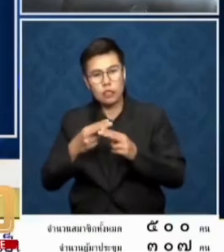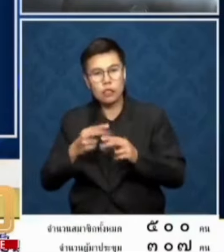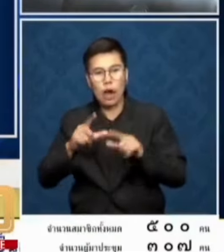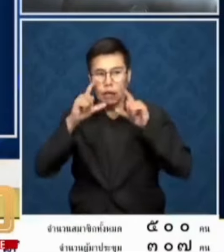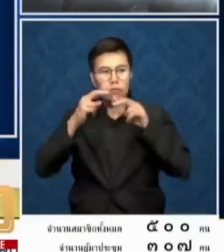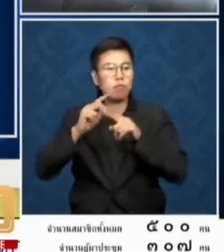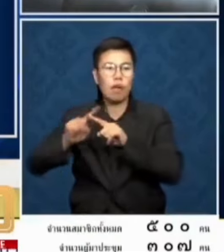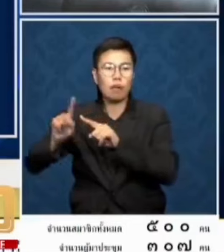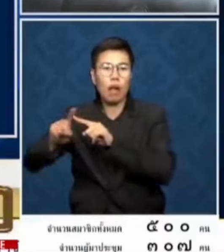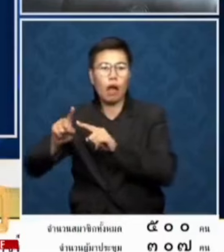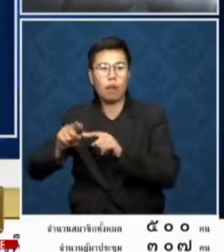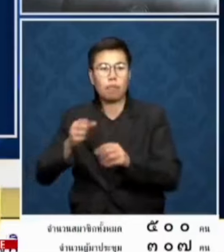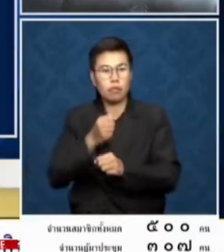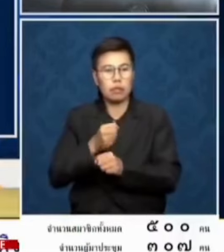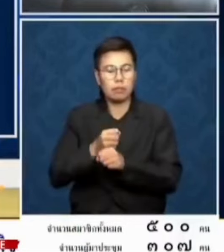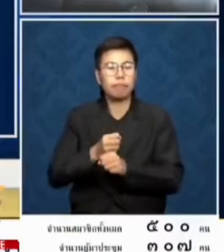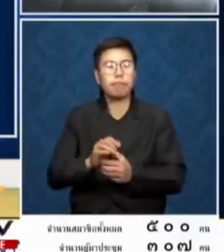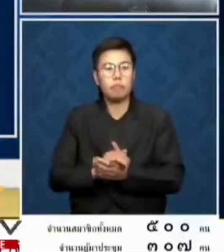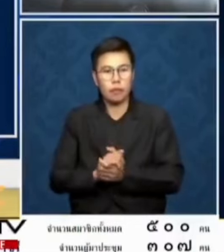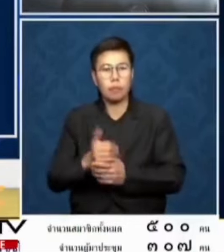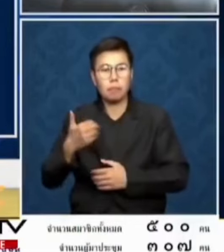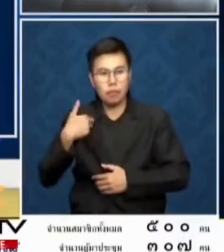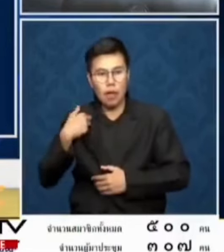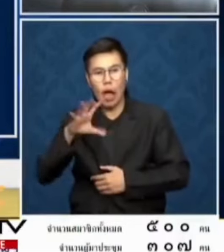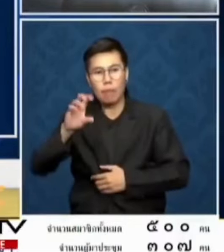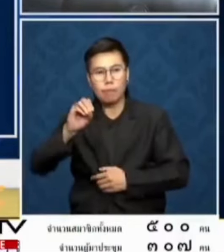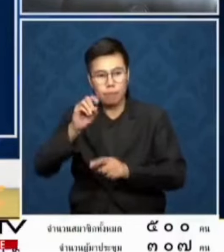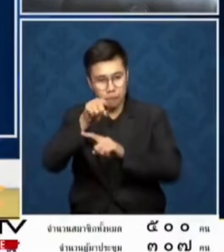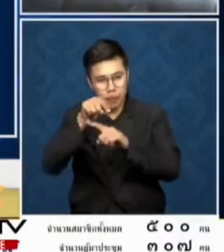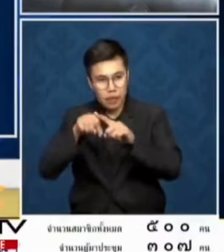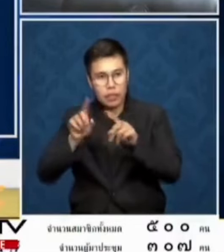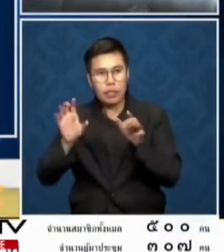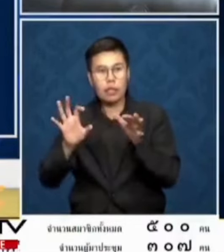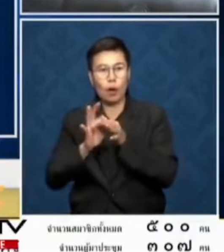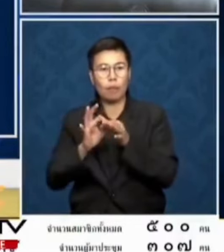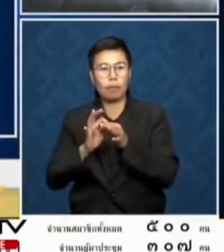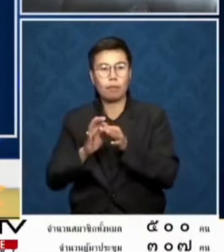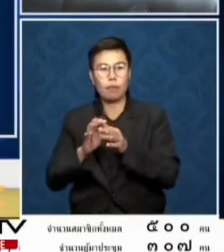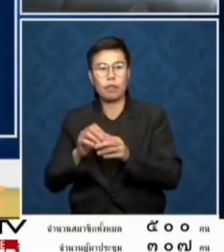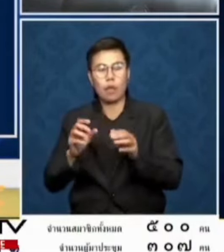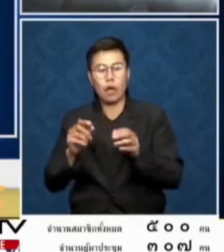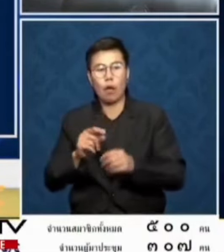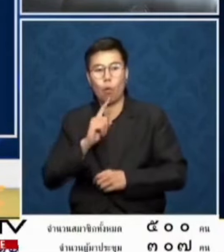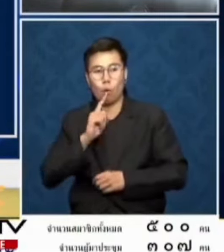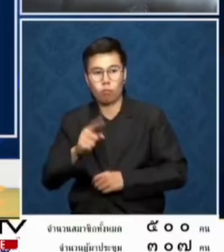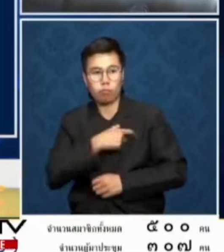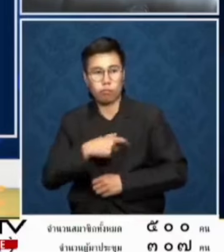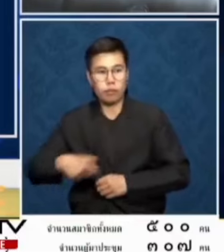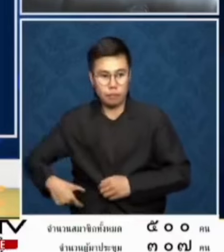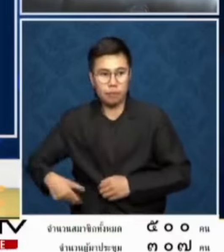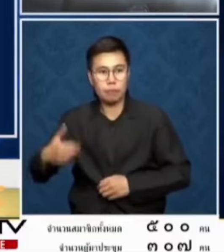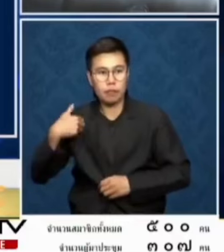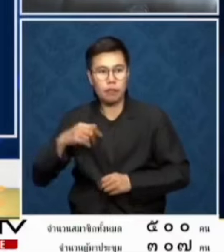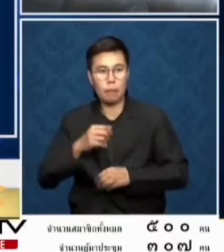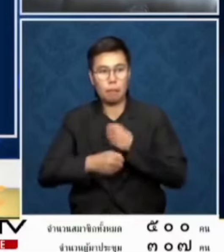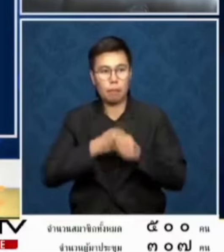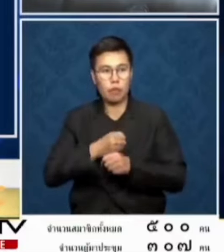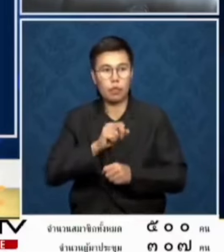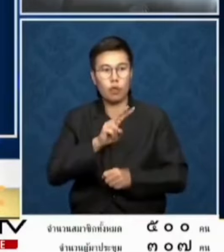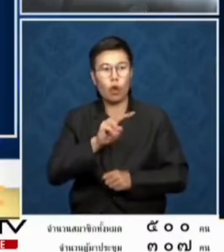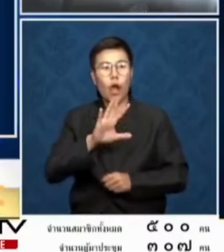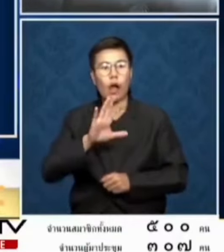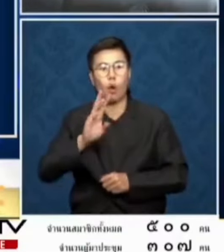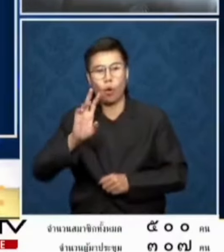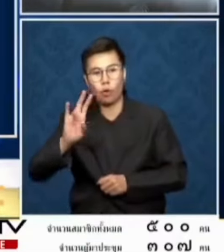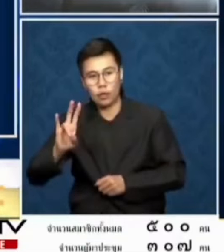7,000 เนี่ย 50% เนี่ยเป็นเว็บหมิ่นนะคะเอาไปสไลด์ถัดไปนะคะแต่ในปีนะคะ2567เนี่ยดีขึ้นมาหน่อยค่ะก็ไปเ